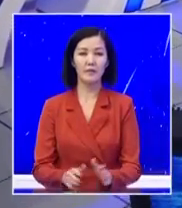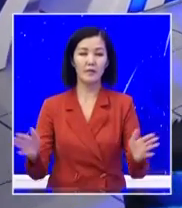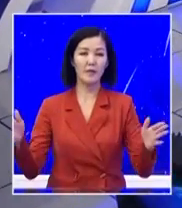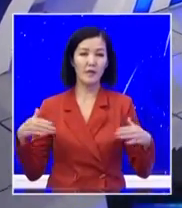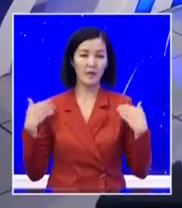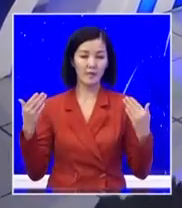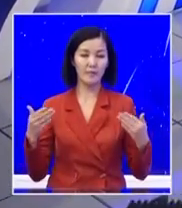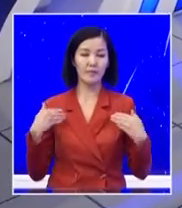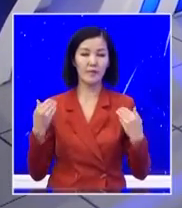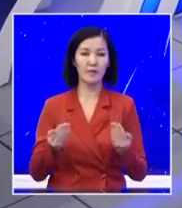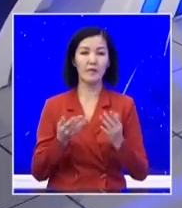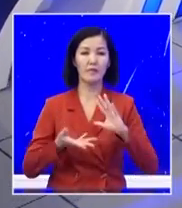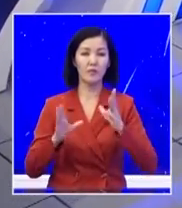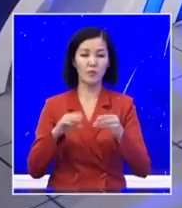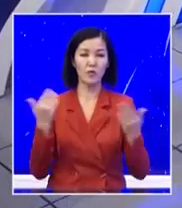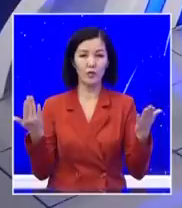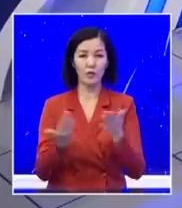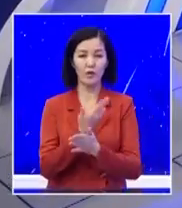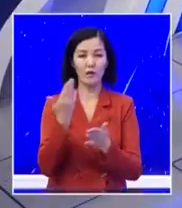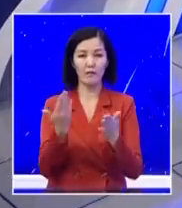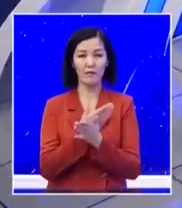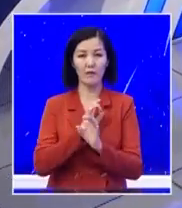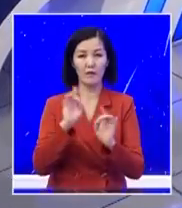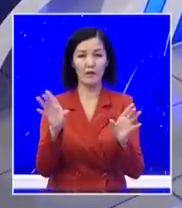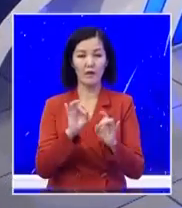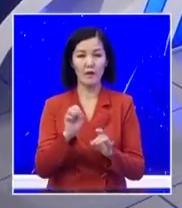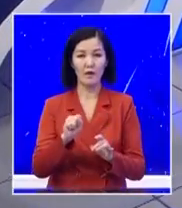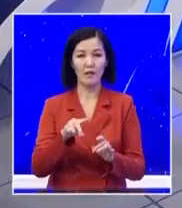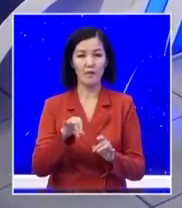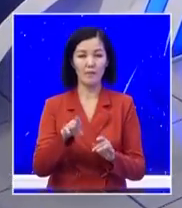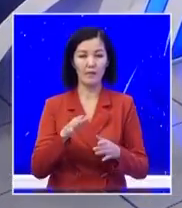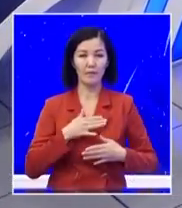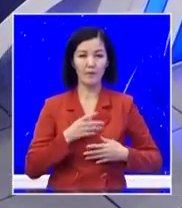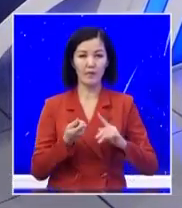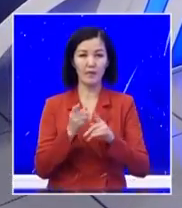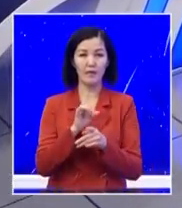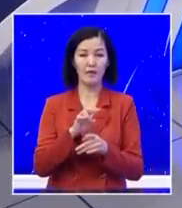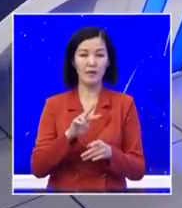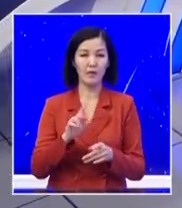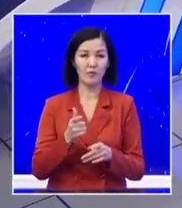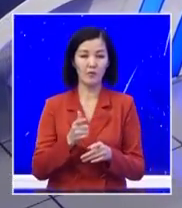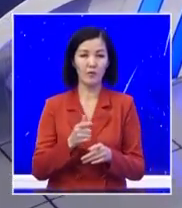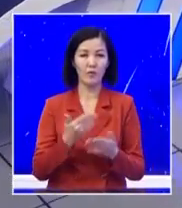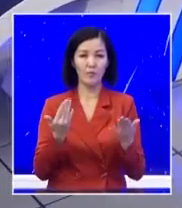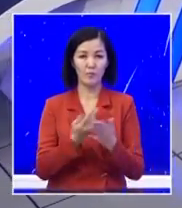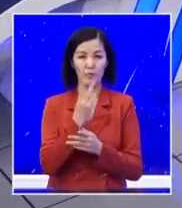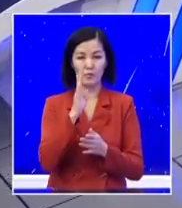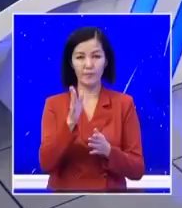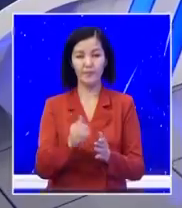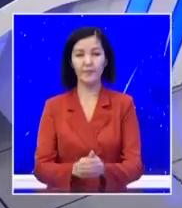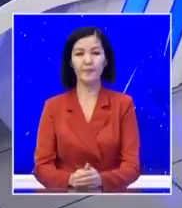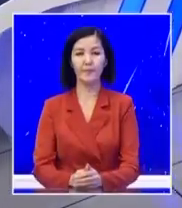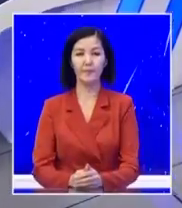Ассаламу алейкум, қадірменді көрермен, тікелей эфирде қорытынды жаңалық студияда Алмат Хамид, сурда аудармада Айгүл Жұмашқызы. Бүгін көріптеріңіз.